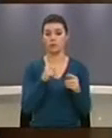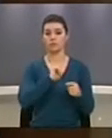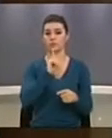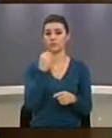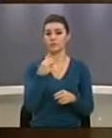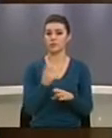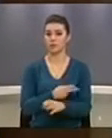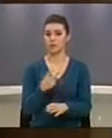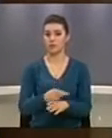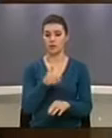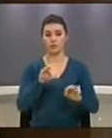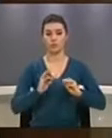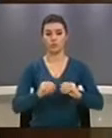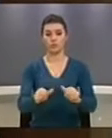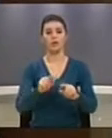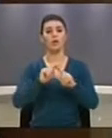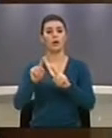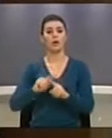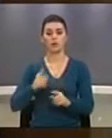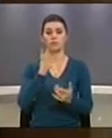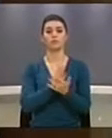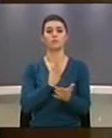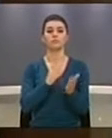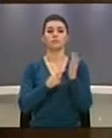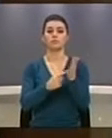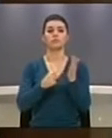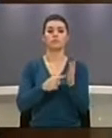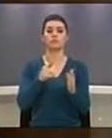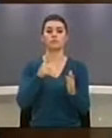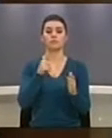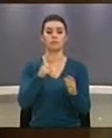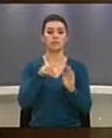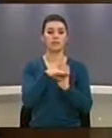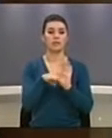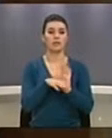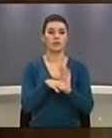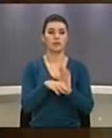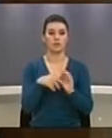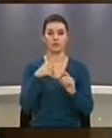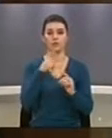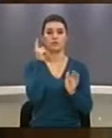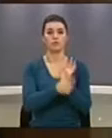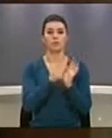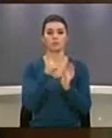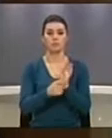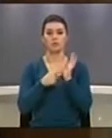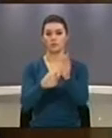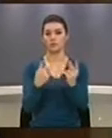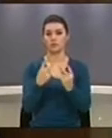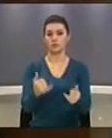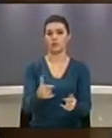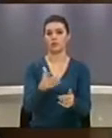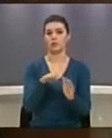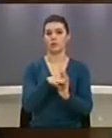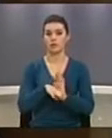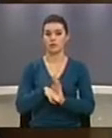mirë që çështjet pronësore të trajtohen e të rregullohen në procedurë administrative sikundër është konceptuar me këtë ligj.